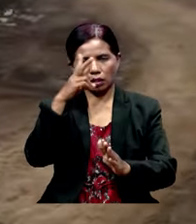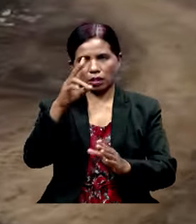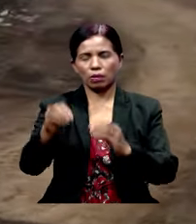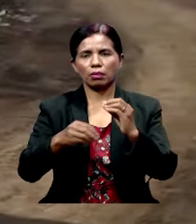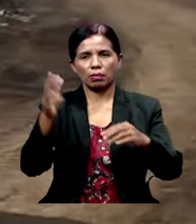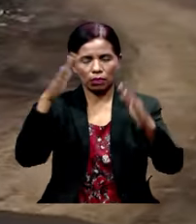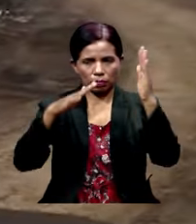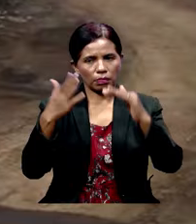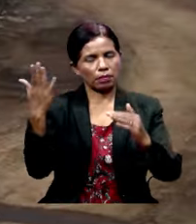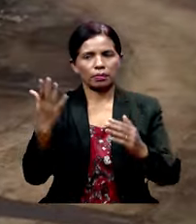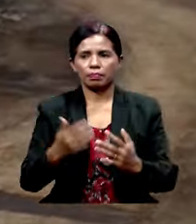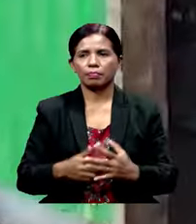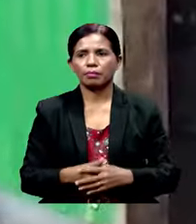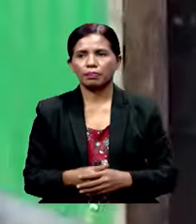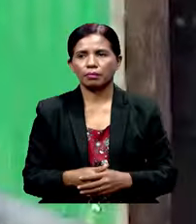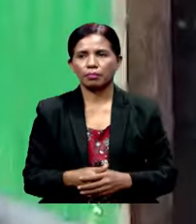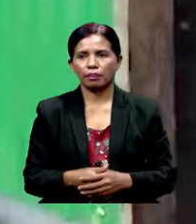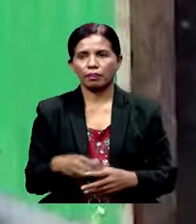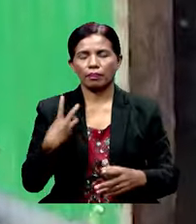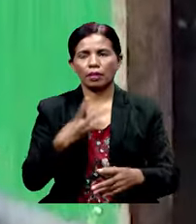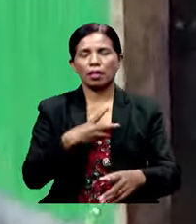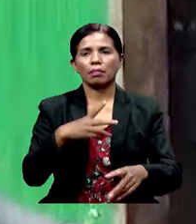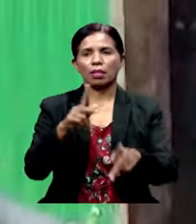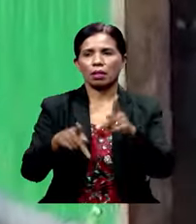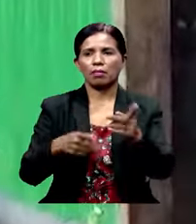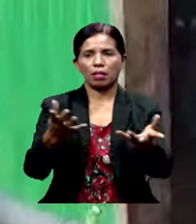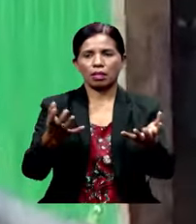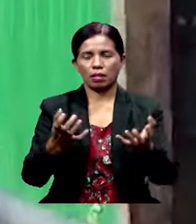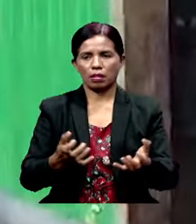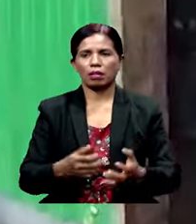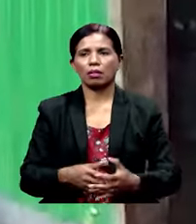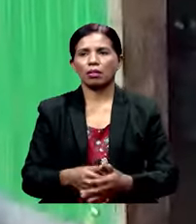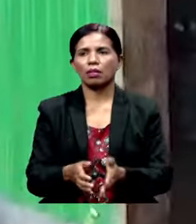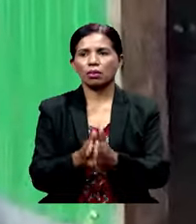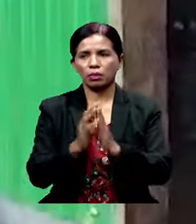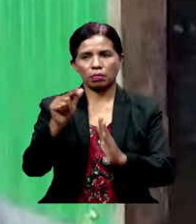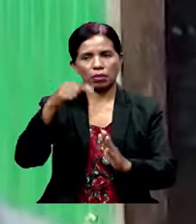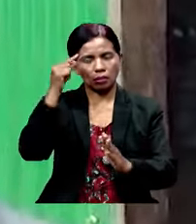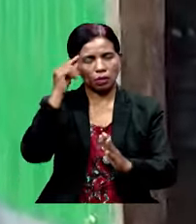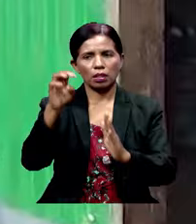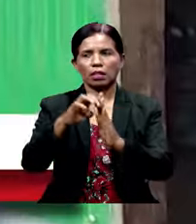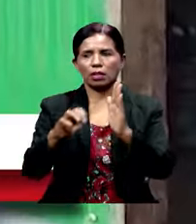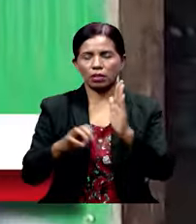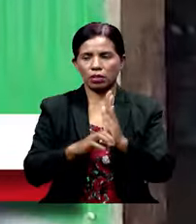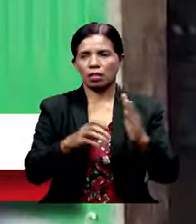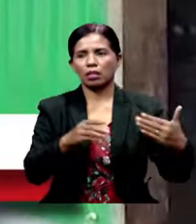problema. Ami komunitari ami makarak husu ba governo ga staru ne bema